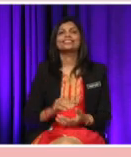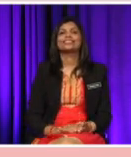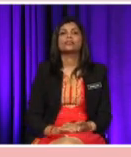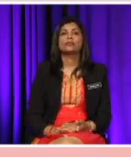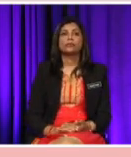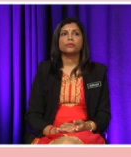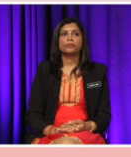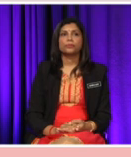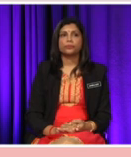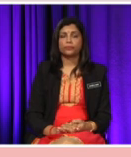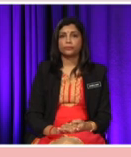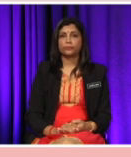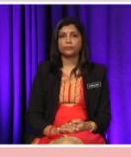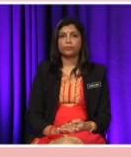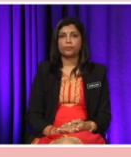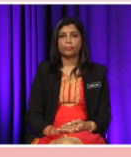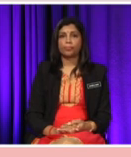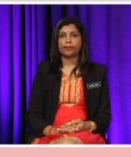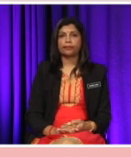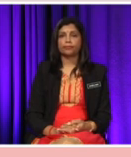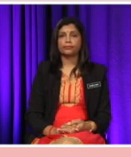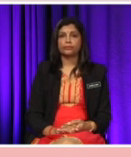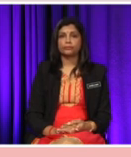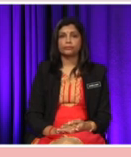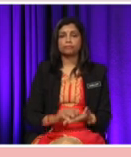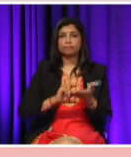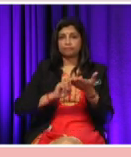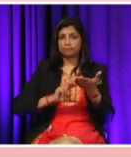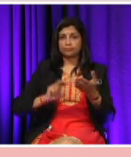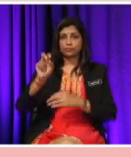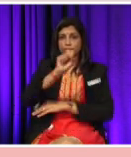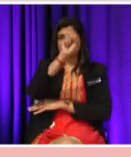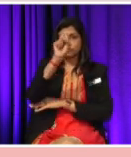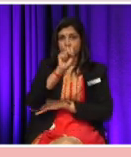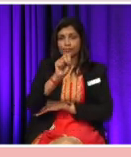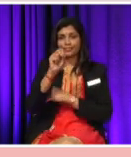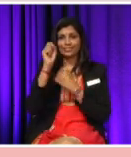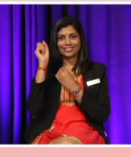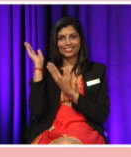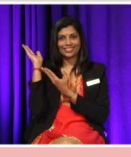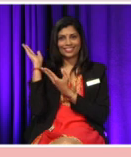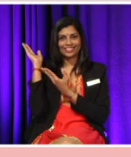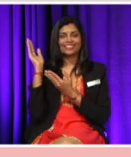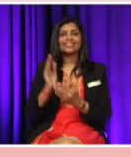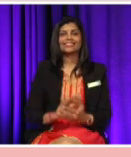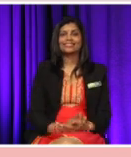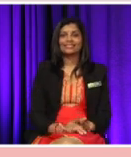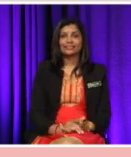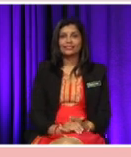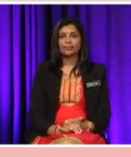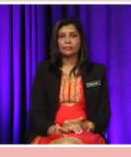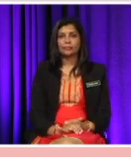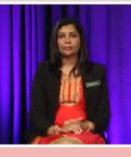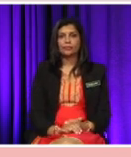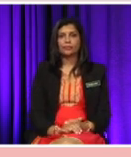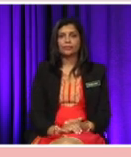pada suhu 30 derajat Celcius terperangkap di dalam silinder yang boleh mengembang telah dipanaskan pada